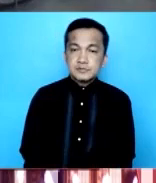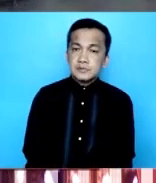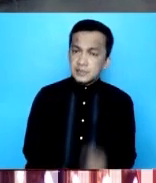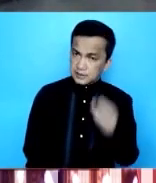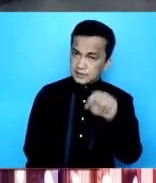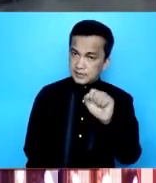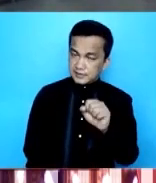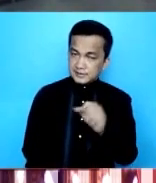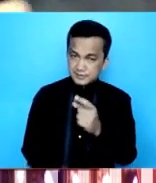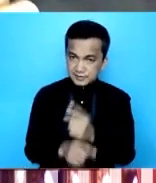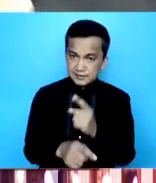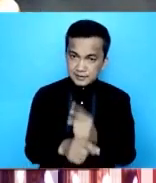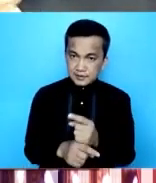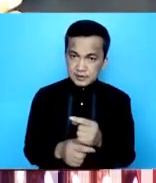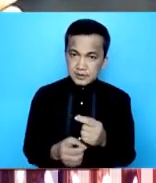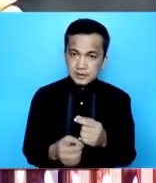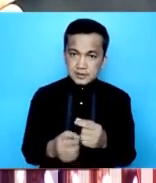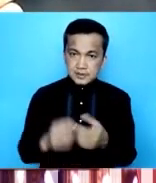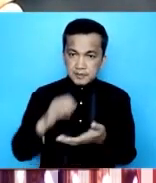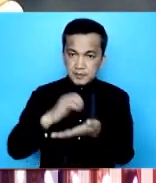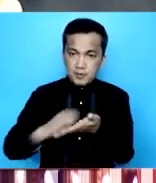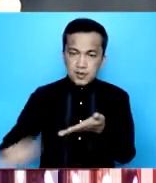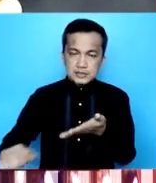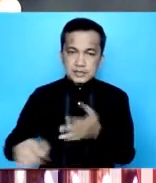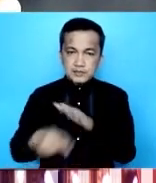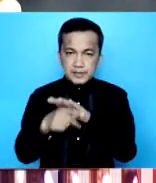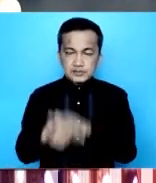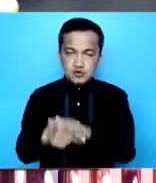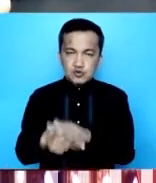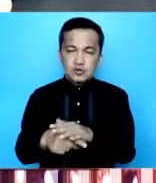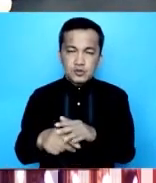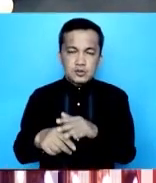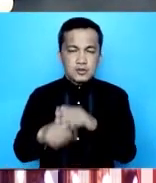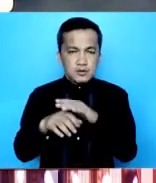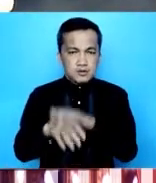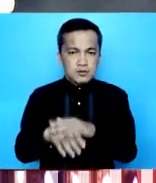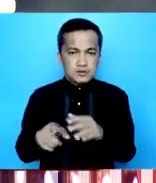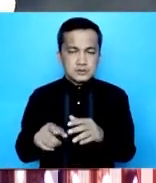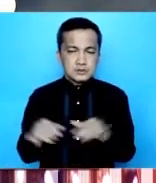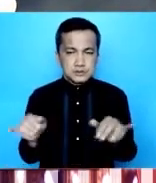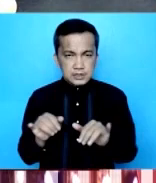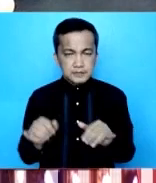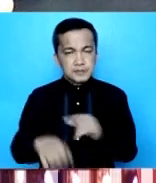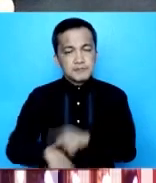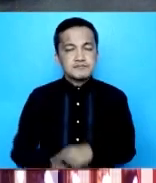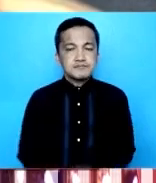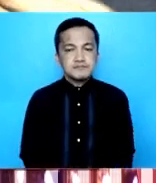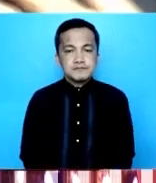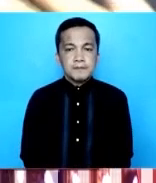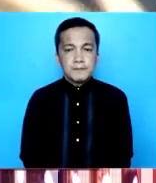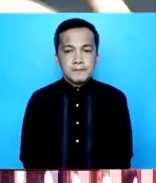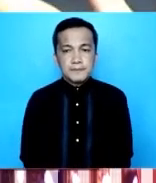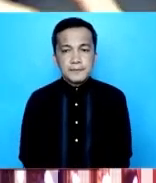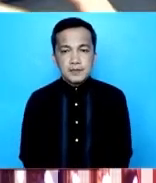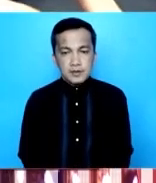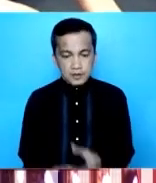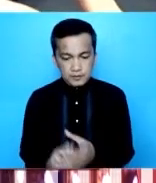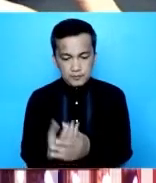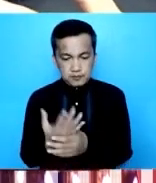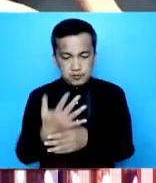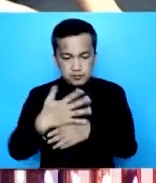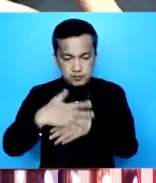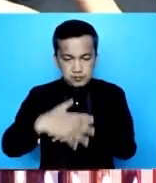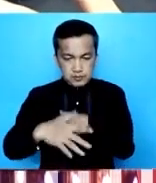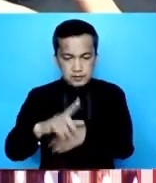kayo, nare-relieve yung pressure. And at the same time naman po, itong paglabas ng lava flow